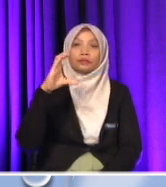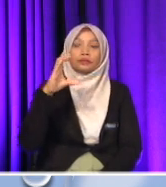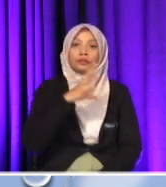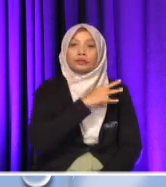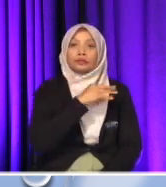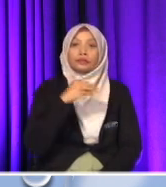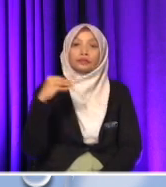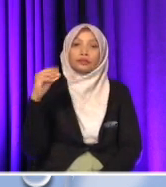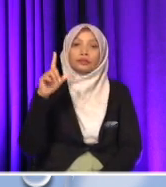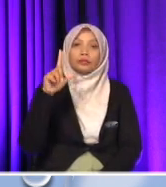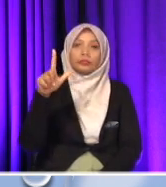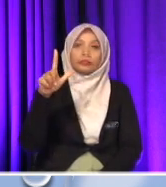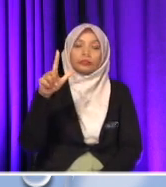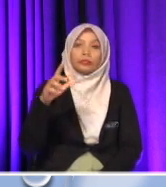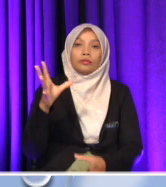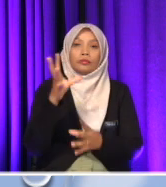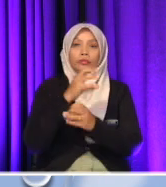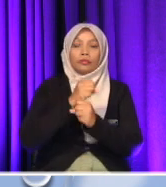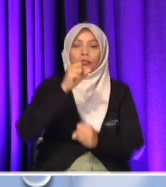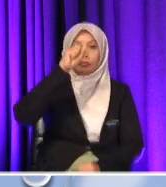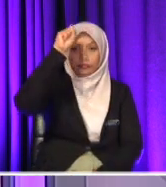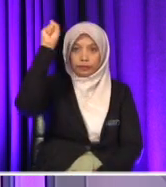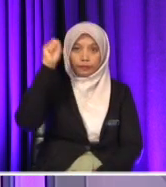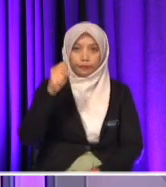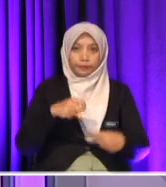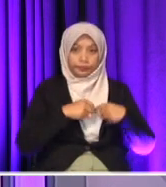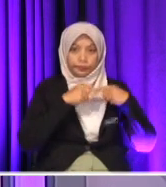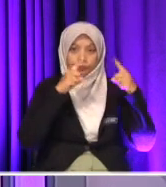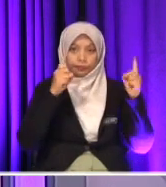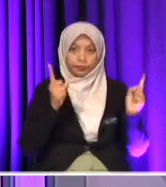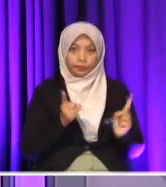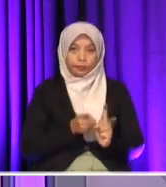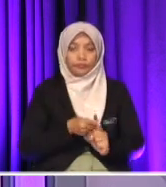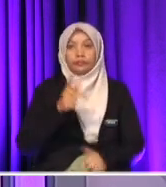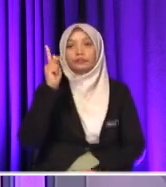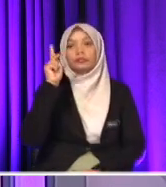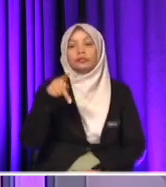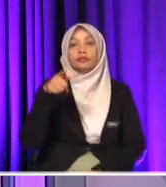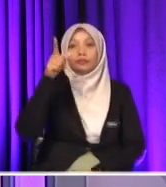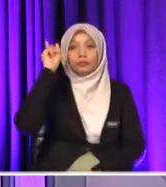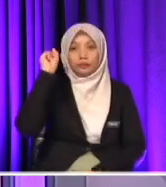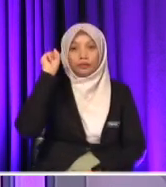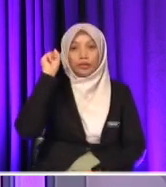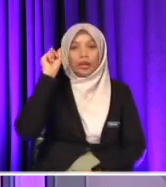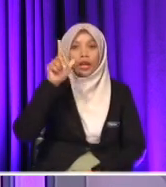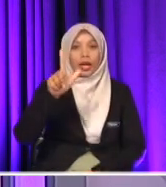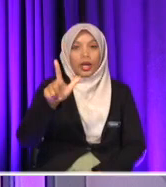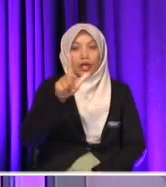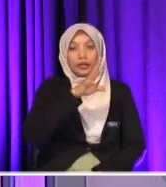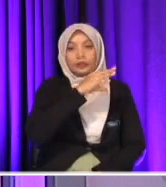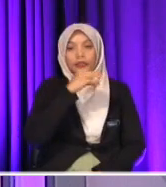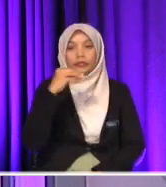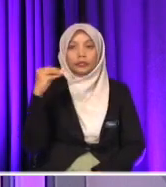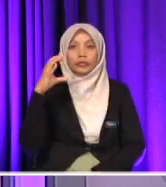L. Okey, dapat soalan ni, dapat soalan berhati-hati. Pastikan dulu komponen L dengan komponen C